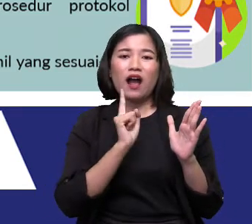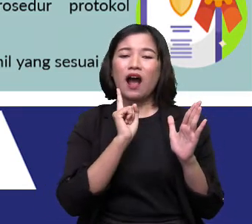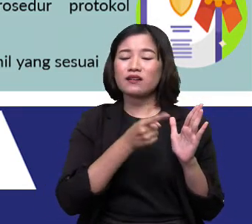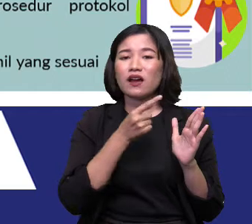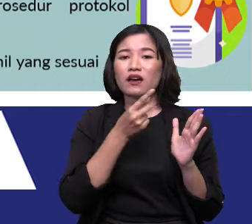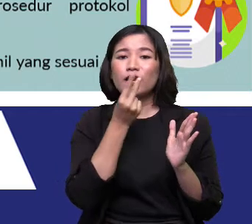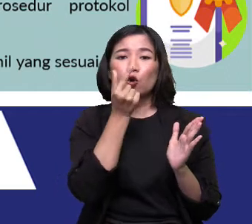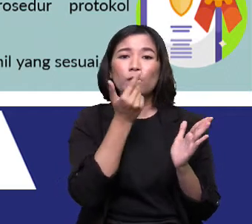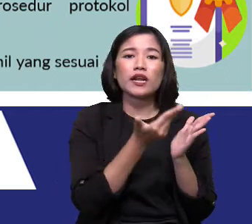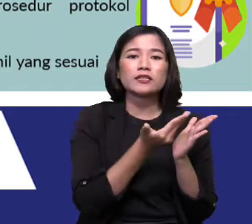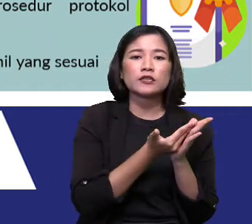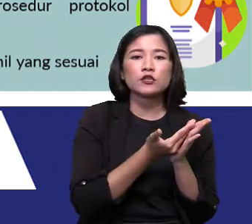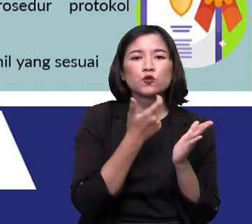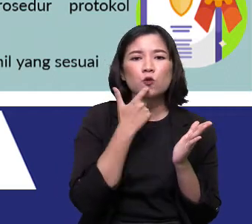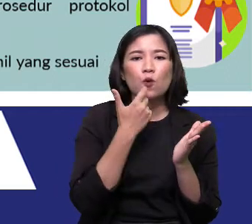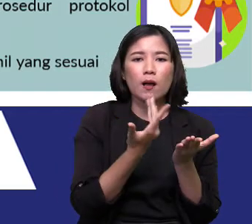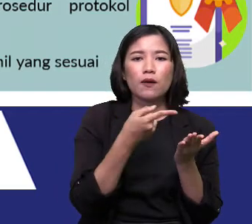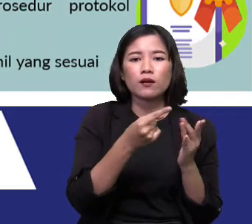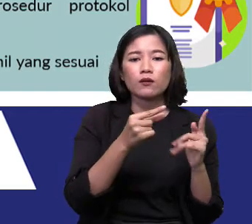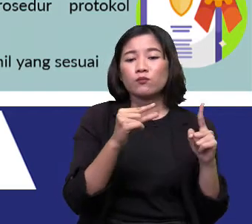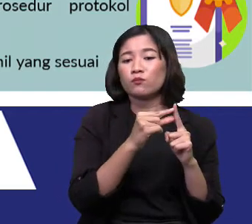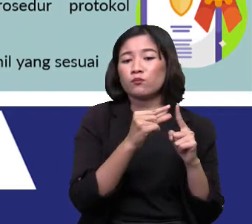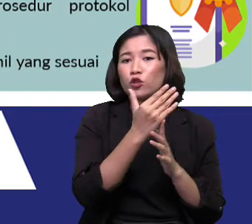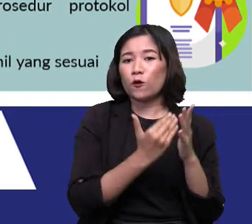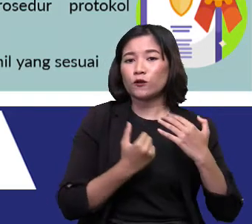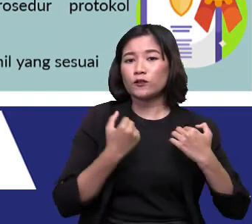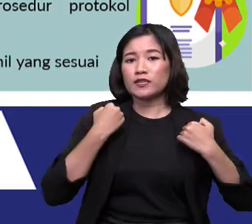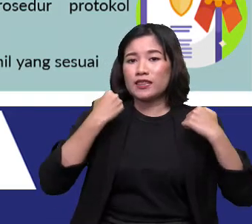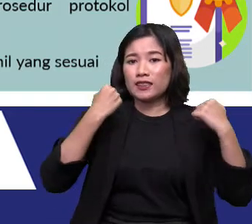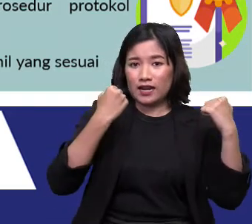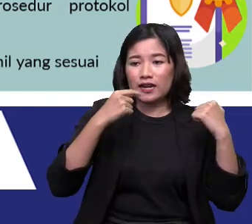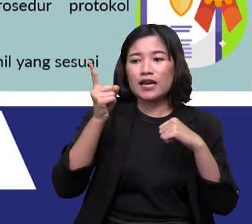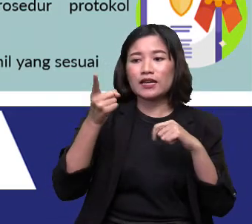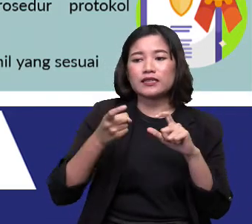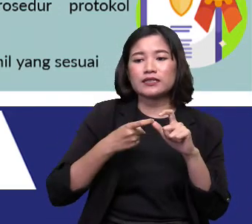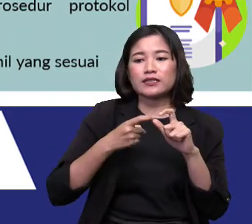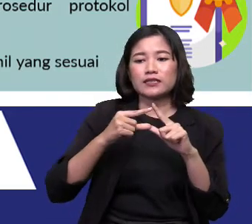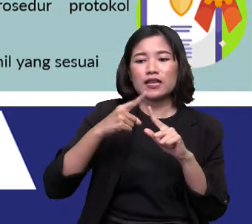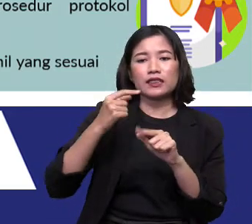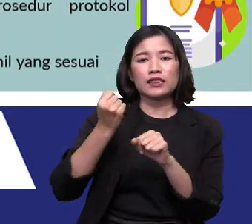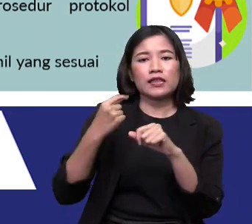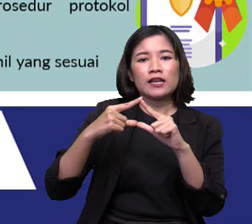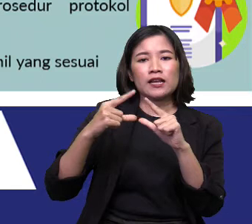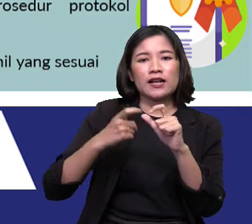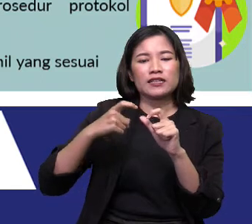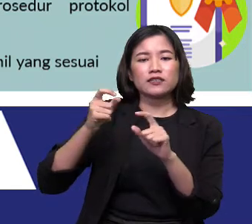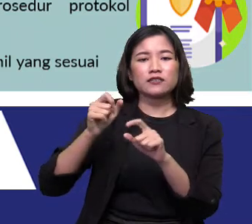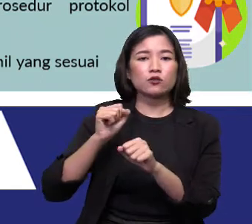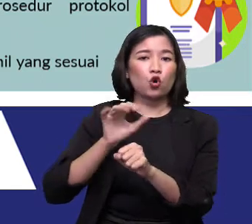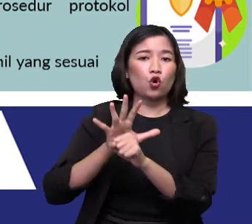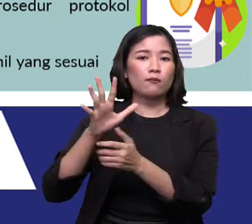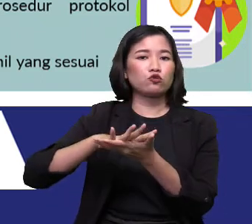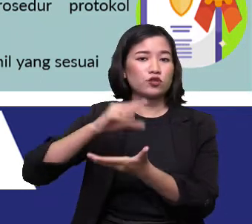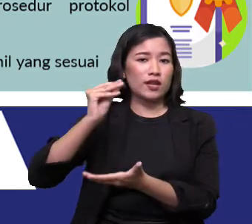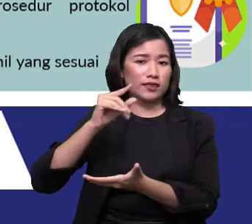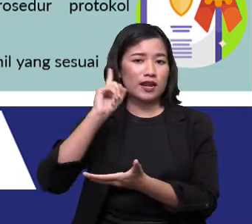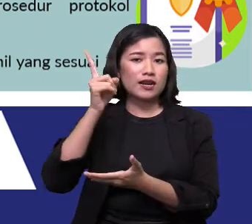rekomendasi kelayakan penerapan Protol kesehatan dari Satgas coffee 19 pusat dan izin keramaian